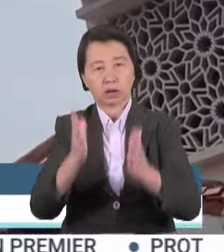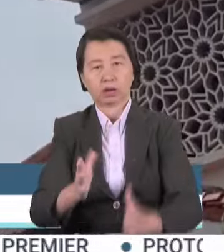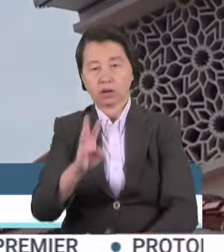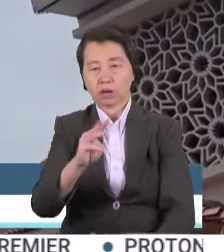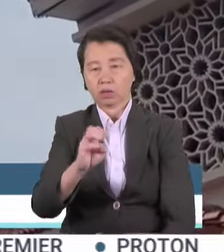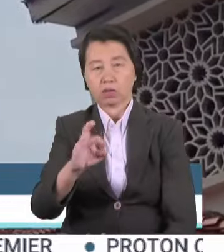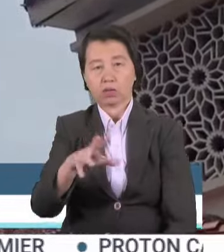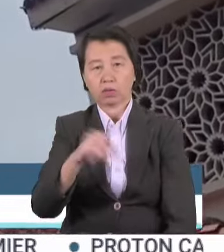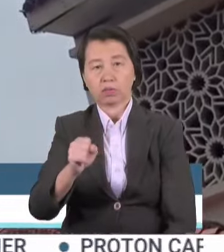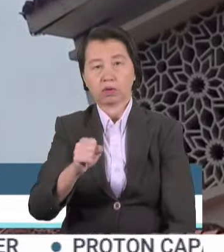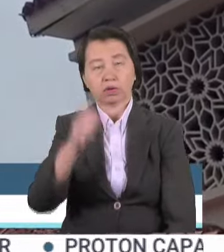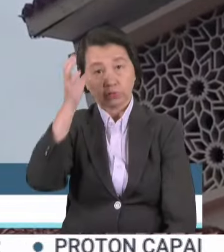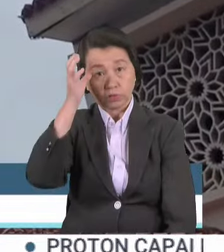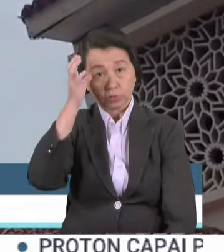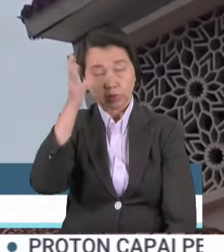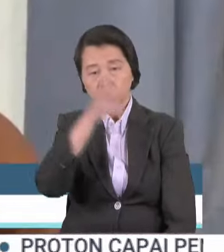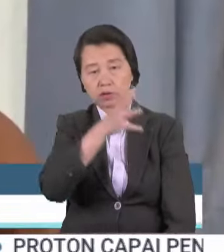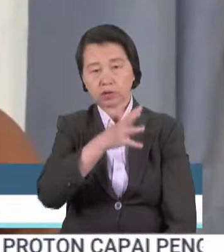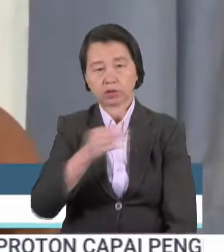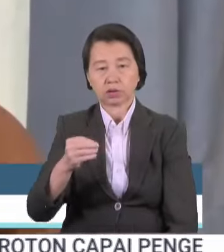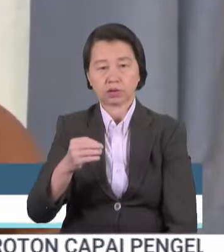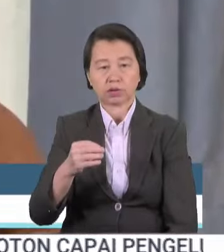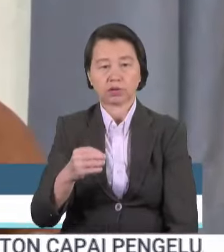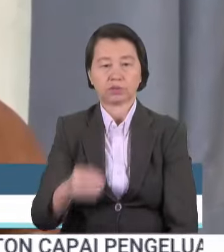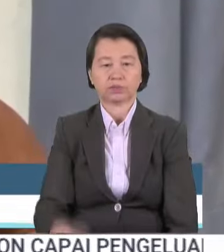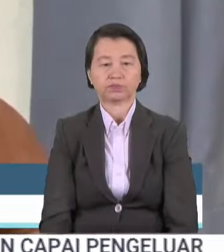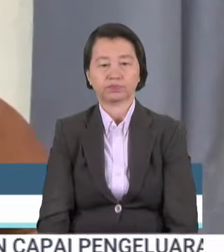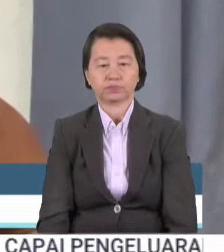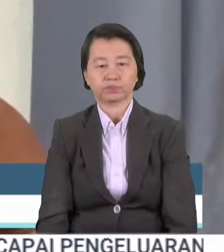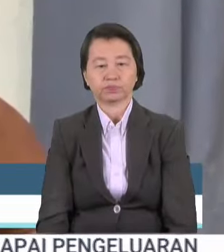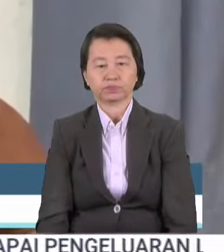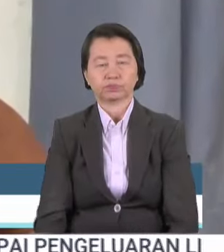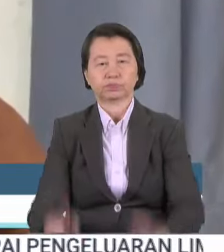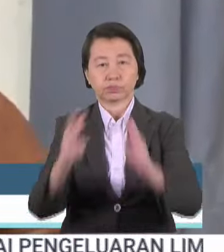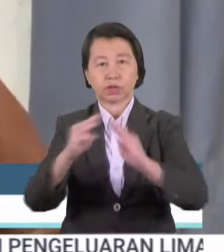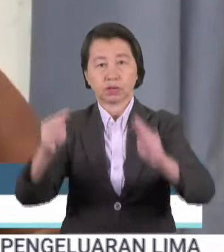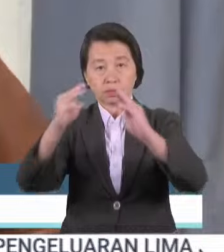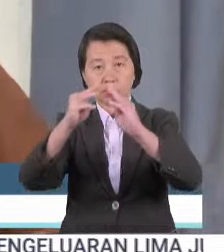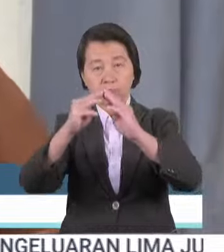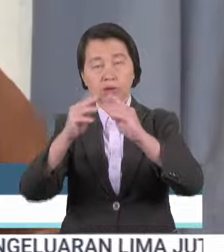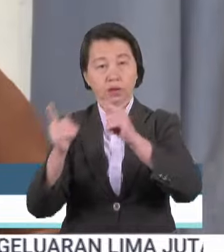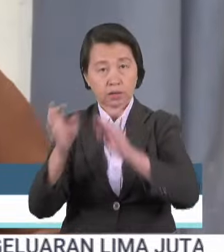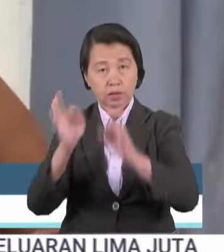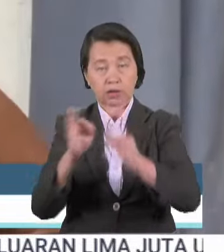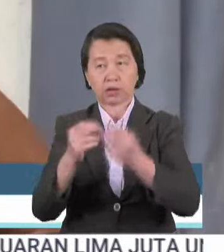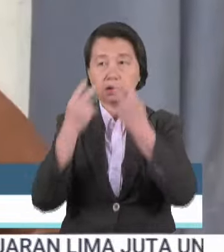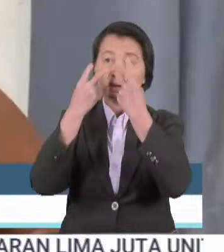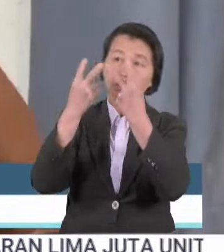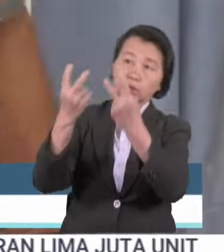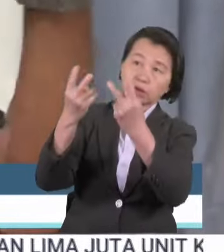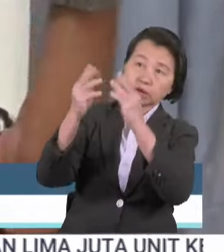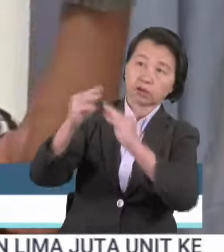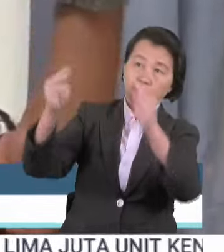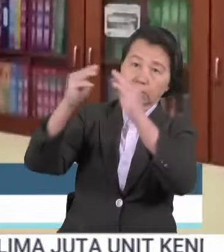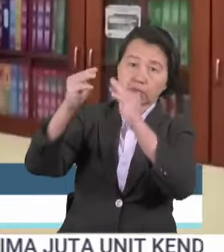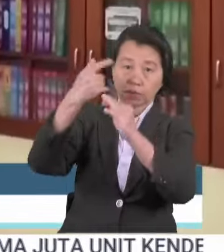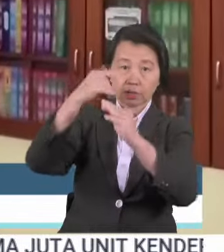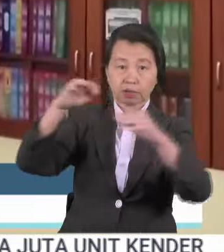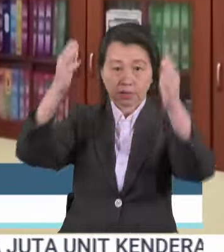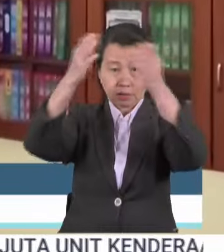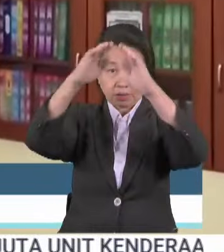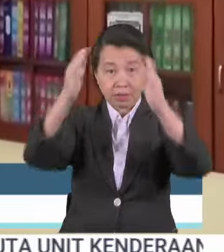Moorish, Cina dan klasik. Keunikan masjid ini adalah kalau kita tengok dia punya mimbar